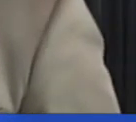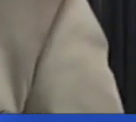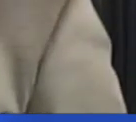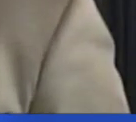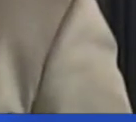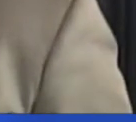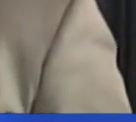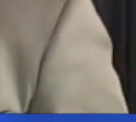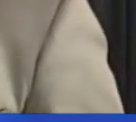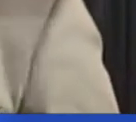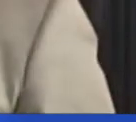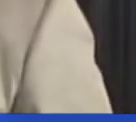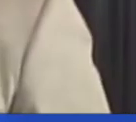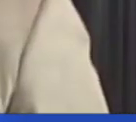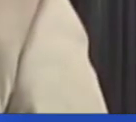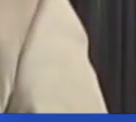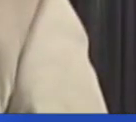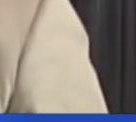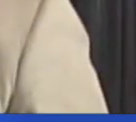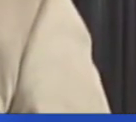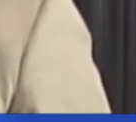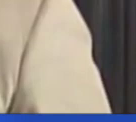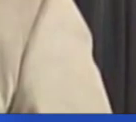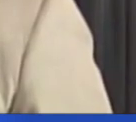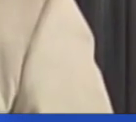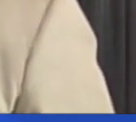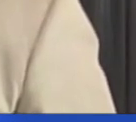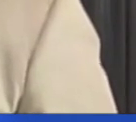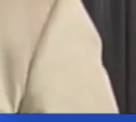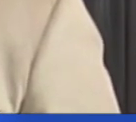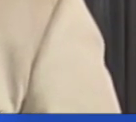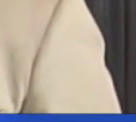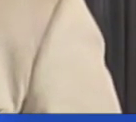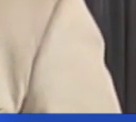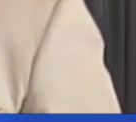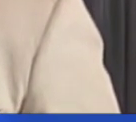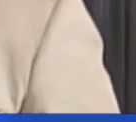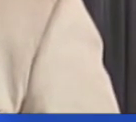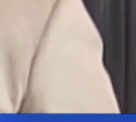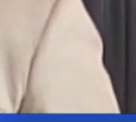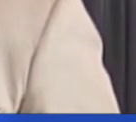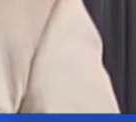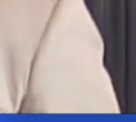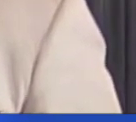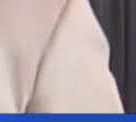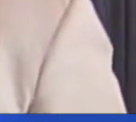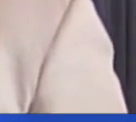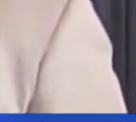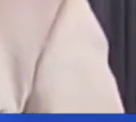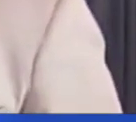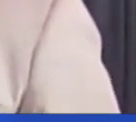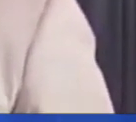I'm very happy this morning that what the governor has said is the truth. We have reached an